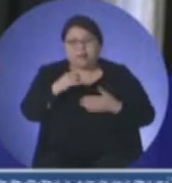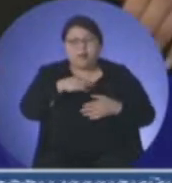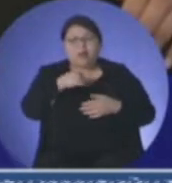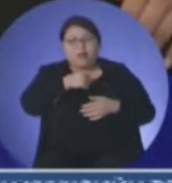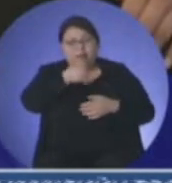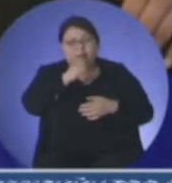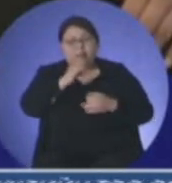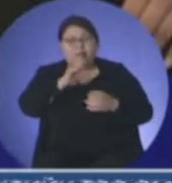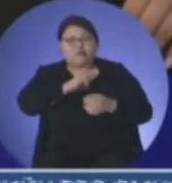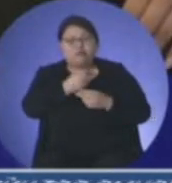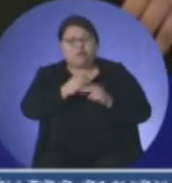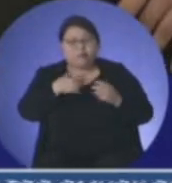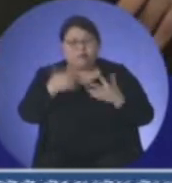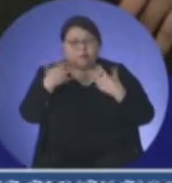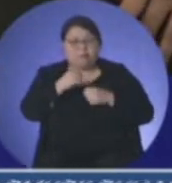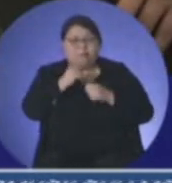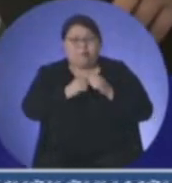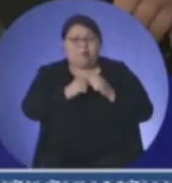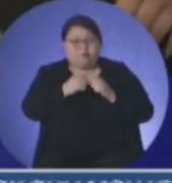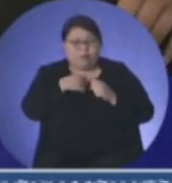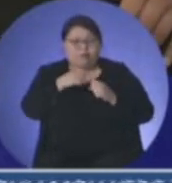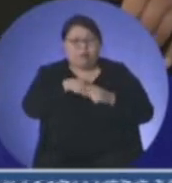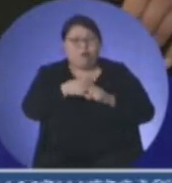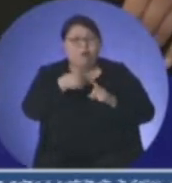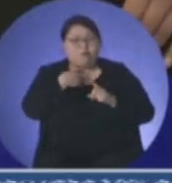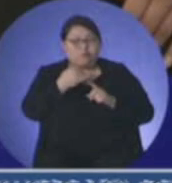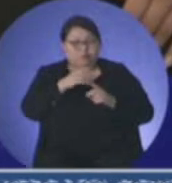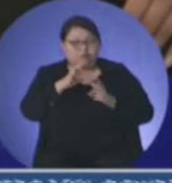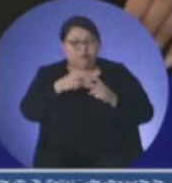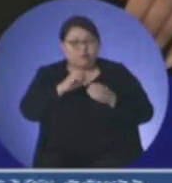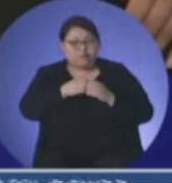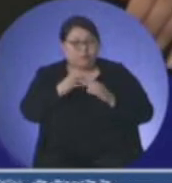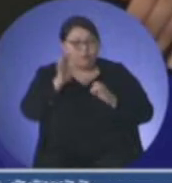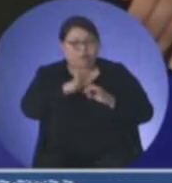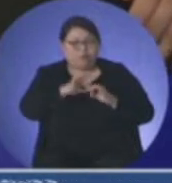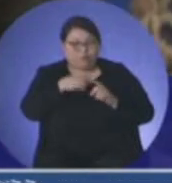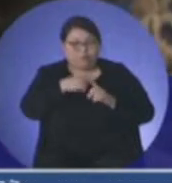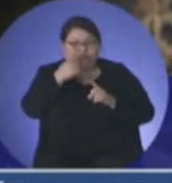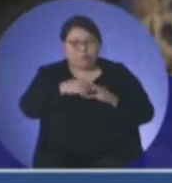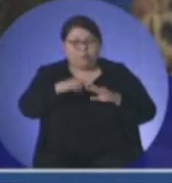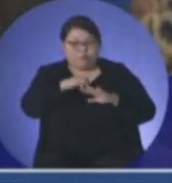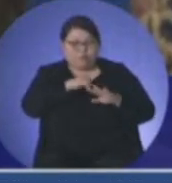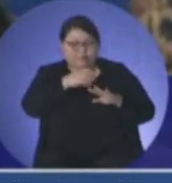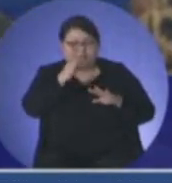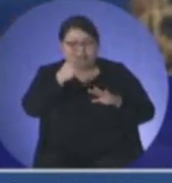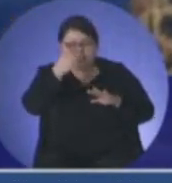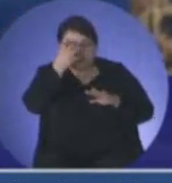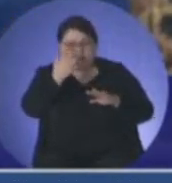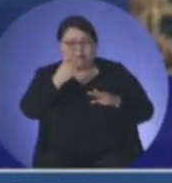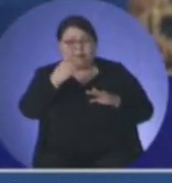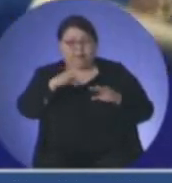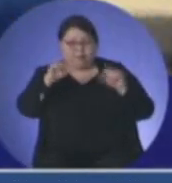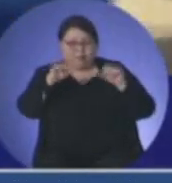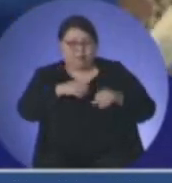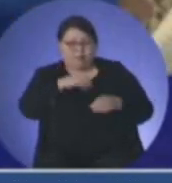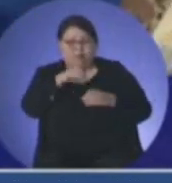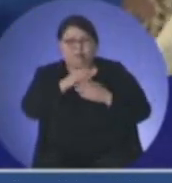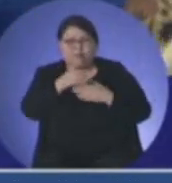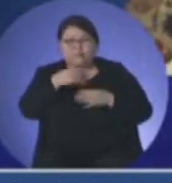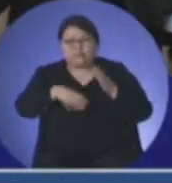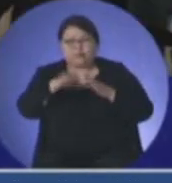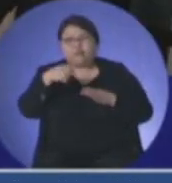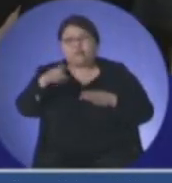эрх чөлөөг боомлж байгаа хуйлуудад анхаарал хандуулах, сонгогчдын боловсрол муу байгаа нь засаглалын хямралд хүргэж байгаа учраас